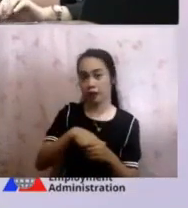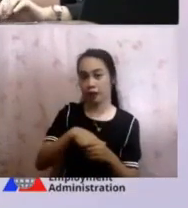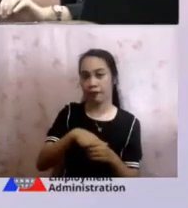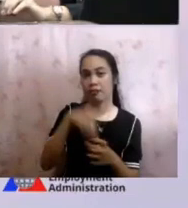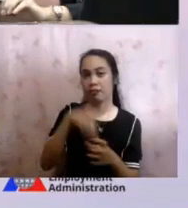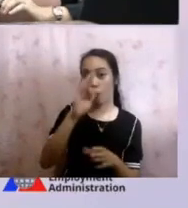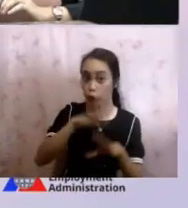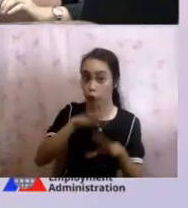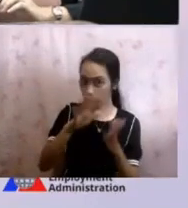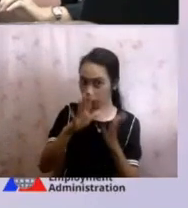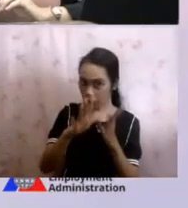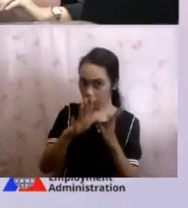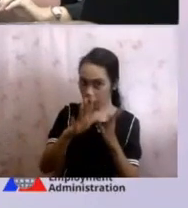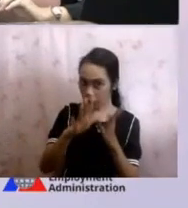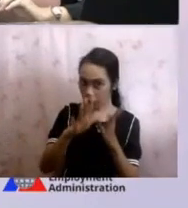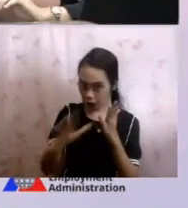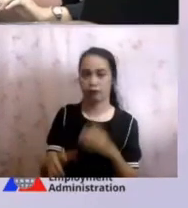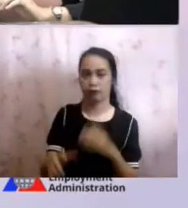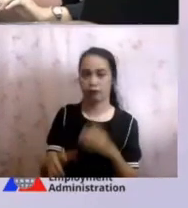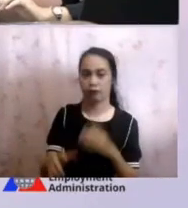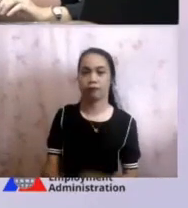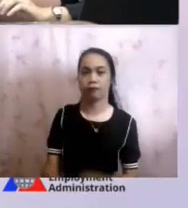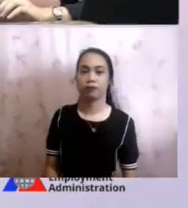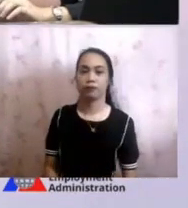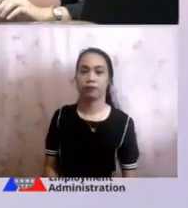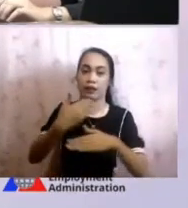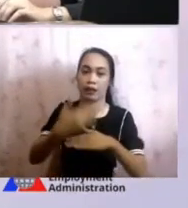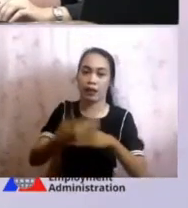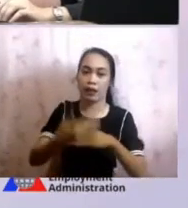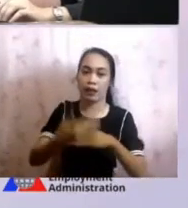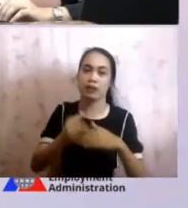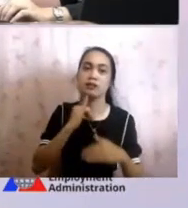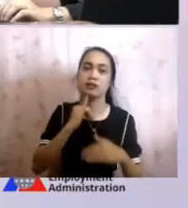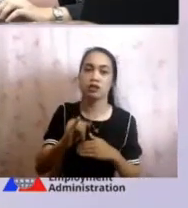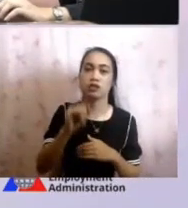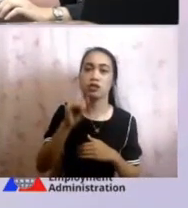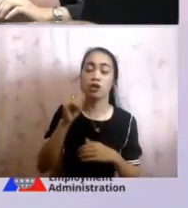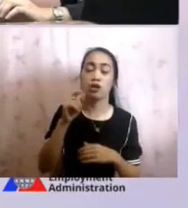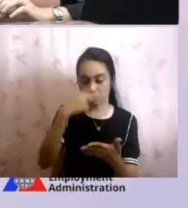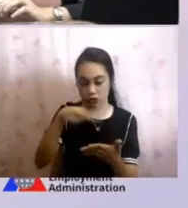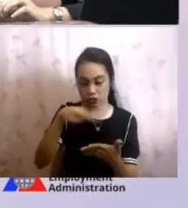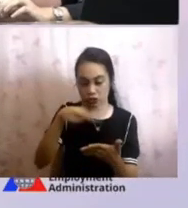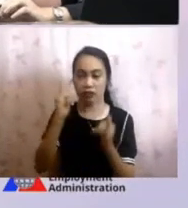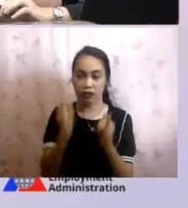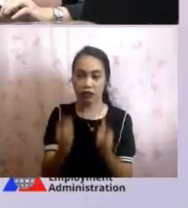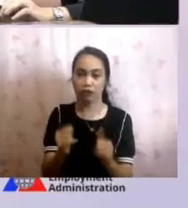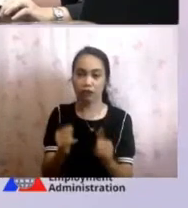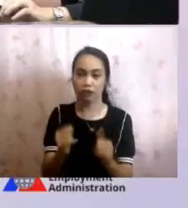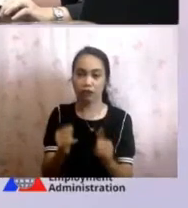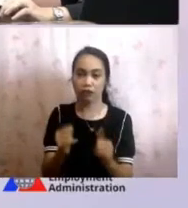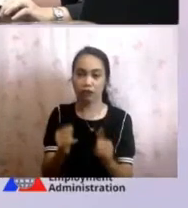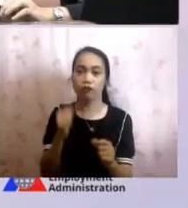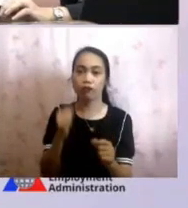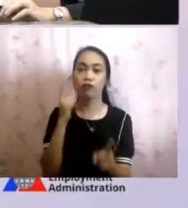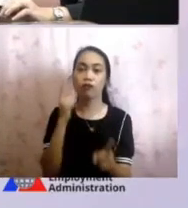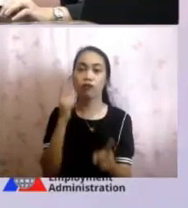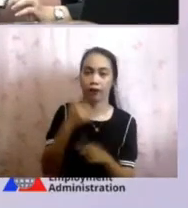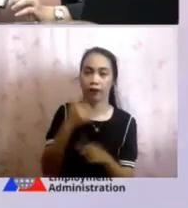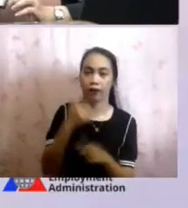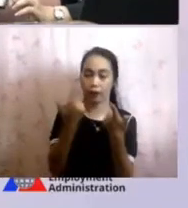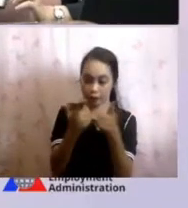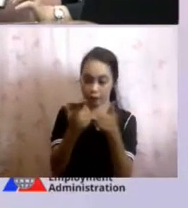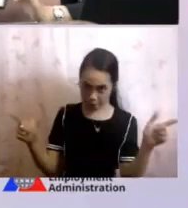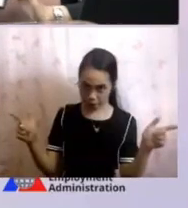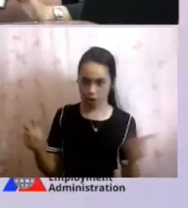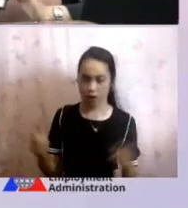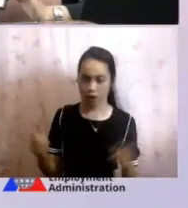your spelling and grammar, of course. Lain sa kayo mo-apply ta nga nagkarong spelling ta diha. And then, the date of your letter should be the same date